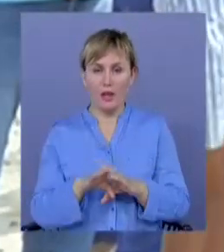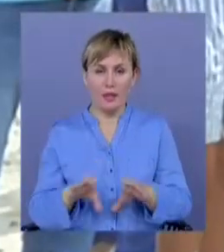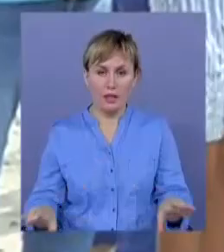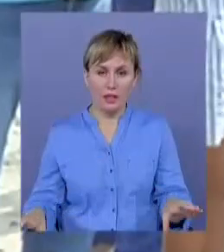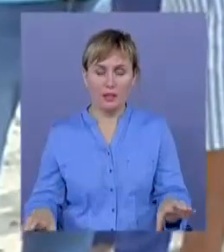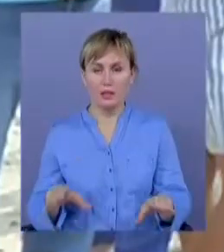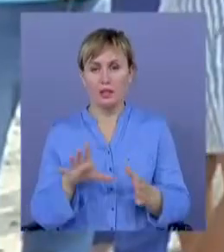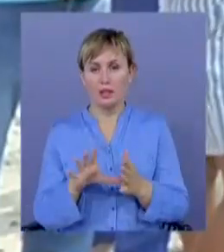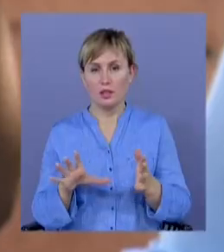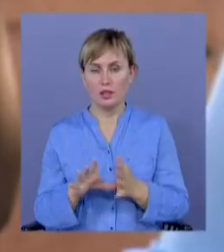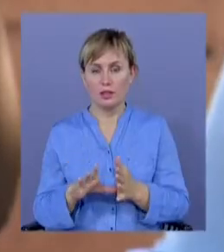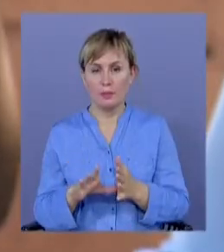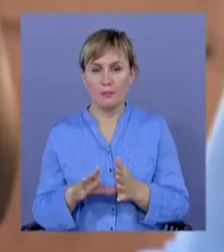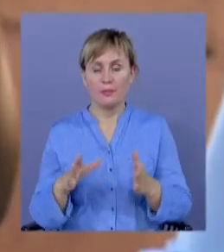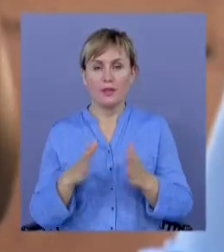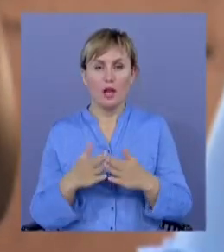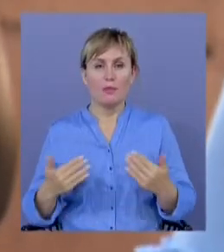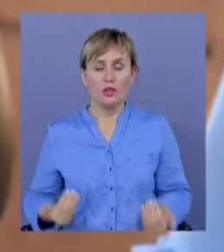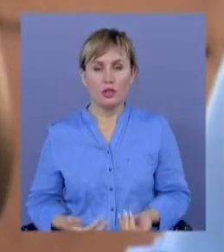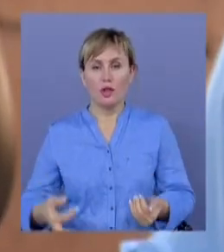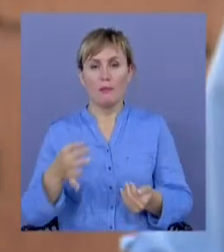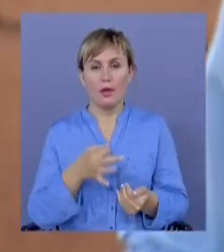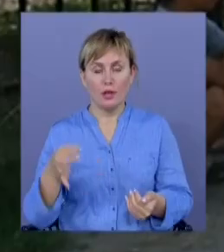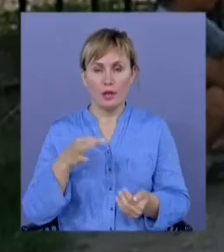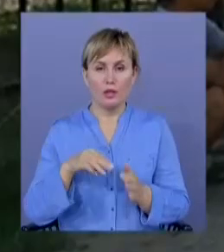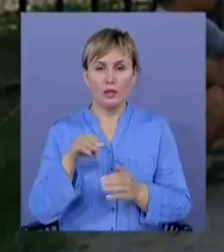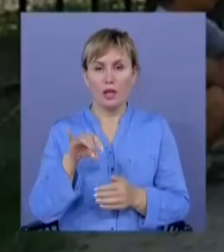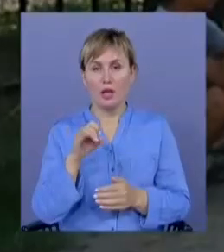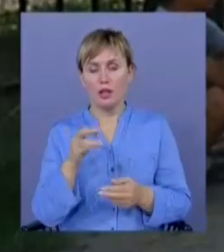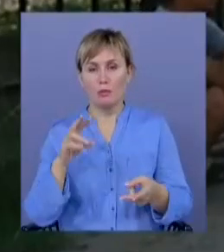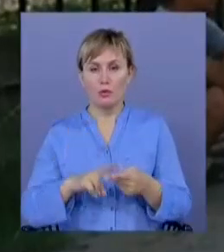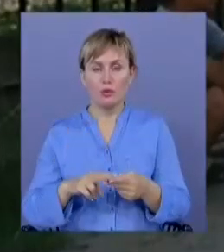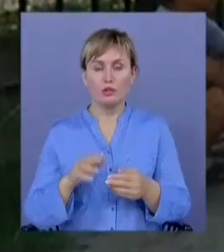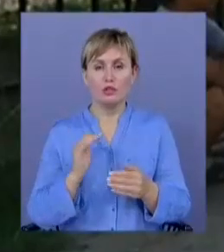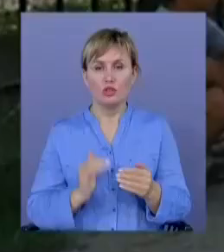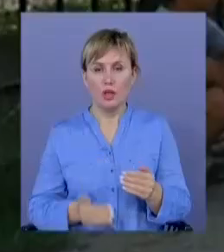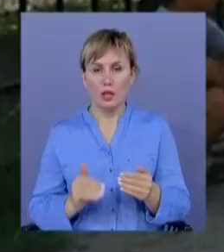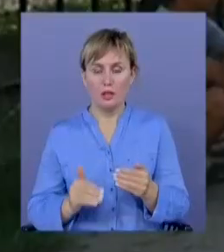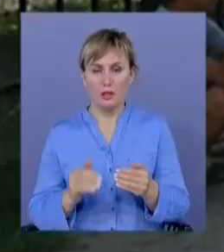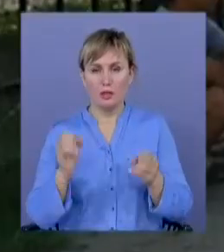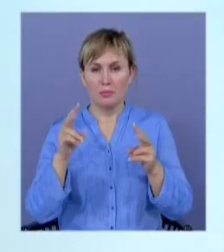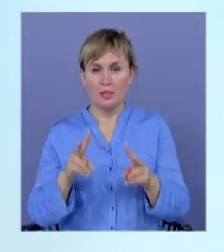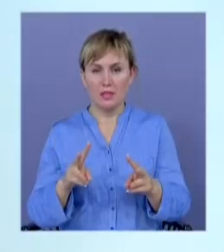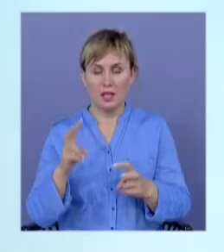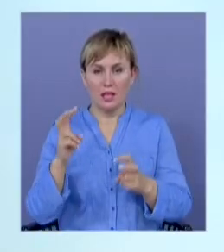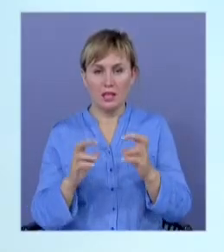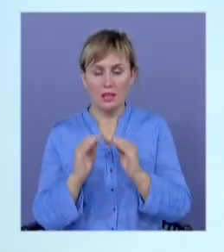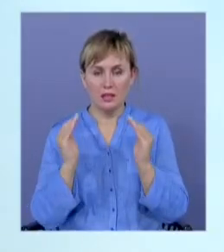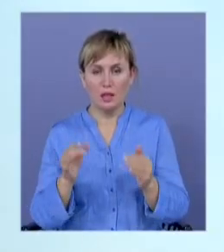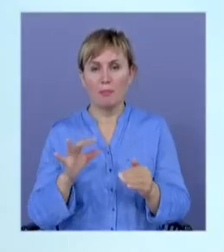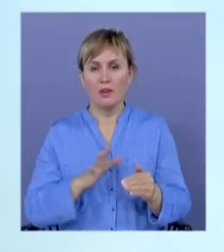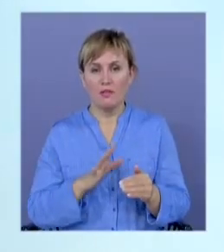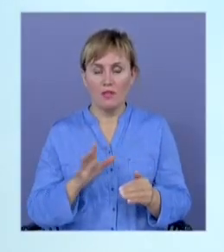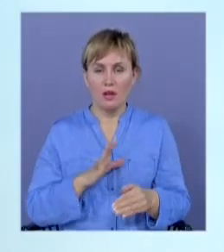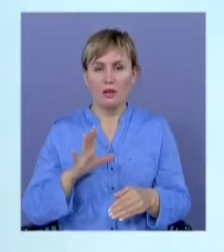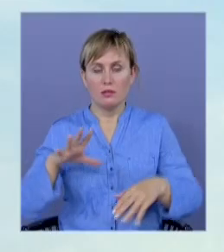канализации, электричества. Дома жителей микрорайона Теректе подключены к частной трансформаторной подстанции, из-за чего бывают